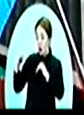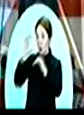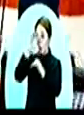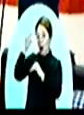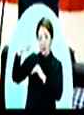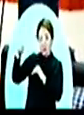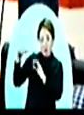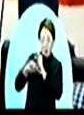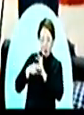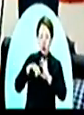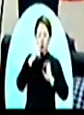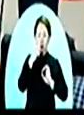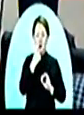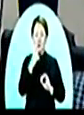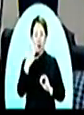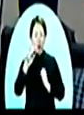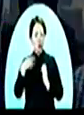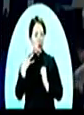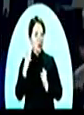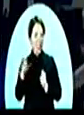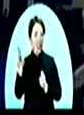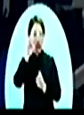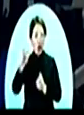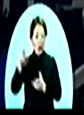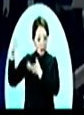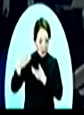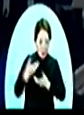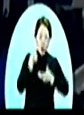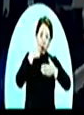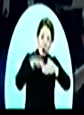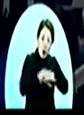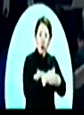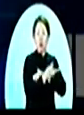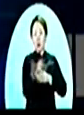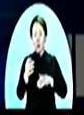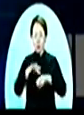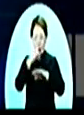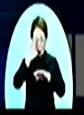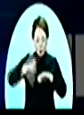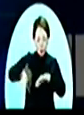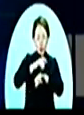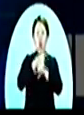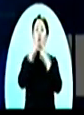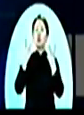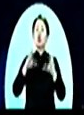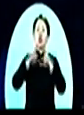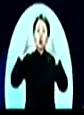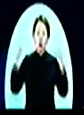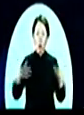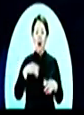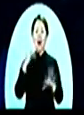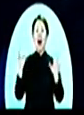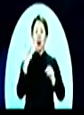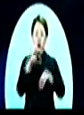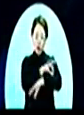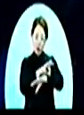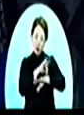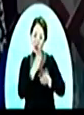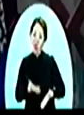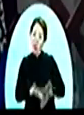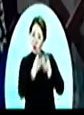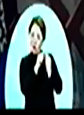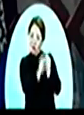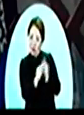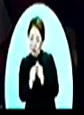болон хөгжлийн байгууллагуудын 125.4 сая Америк долларын хөрөнгө оруулалтаар үндэсний хэмжээний томоохон